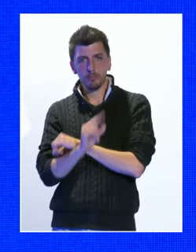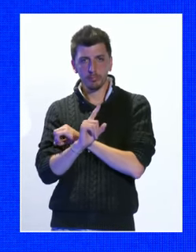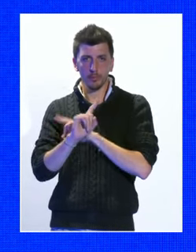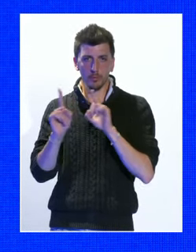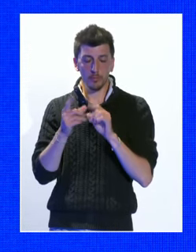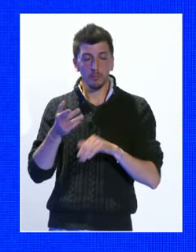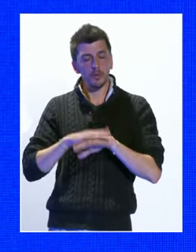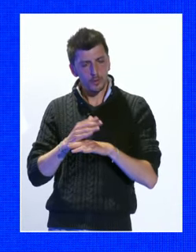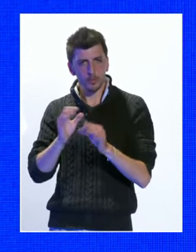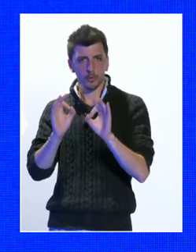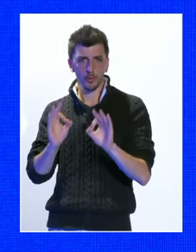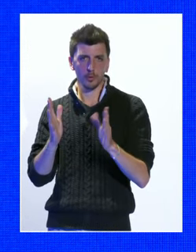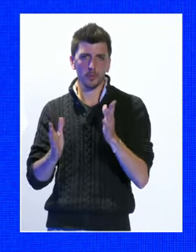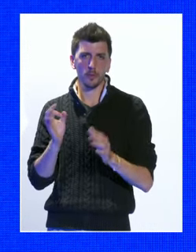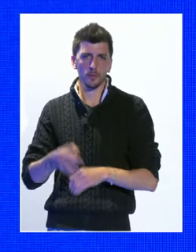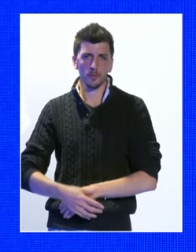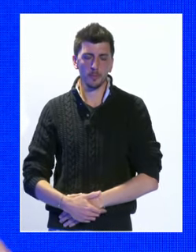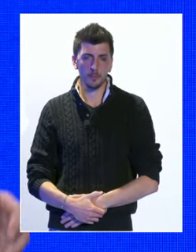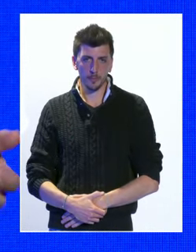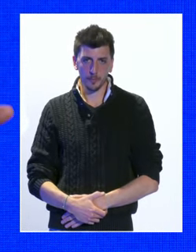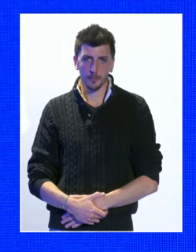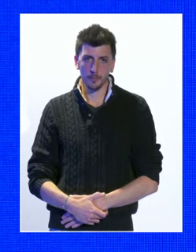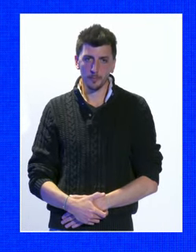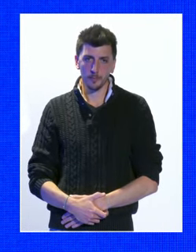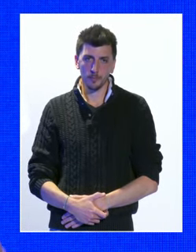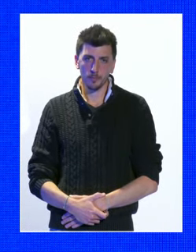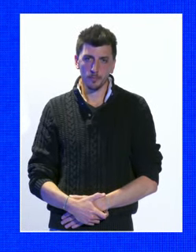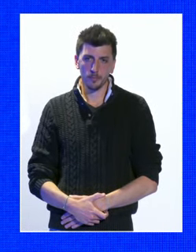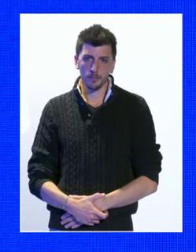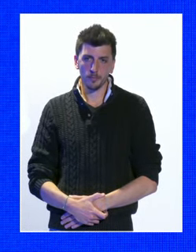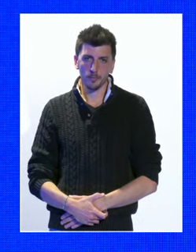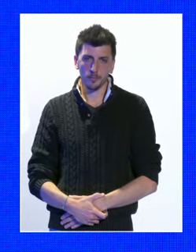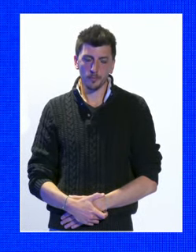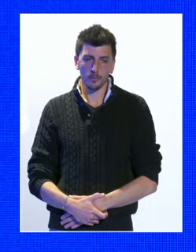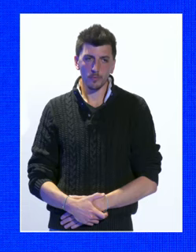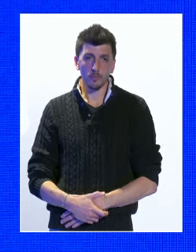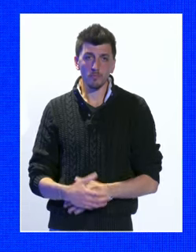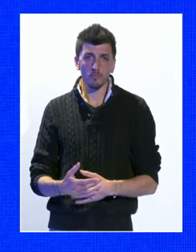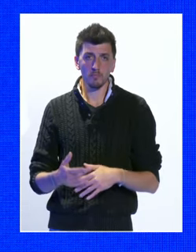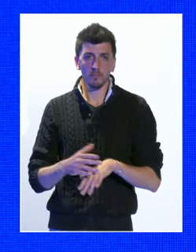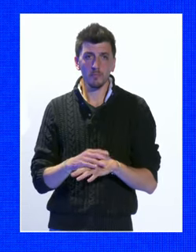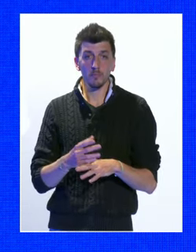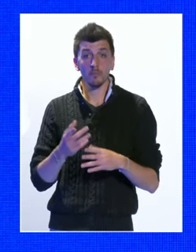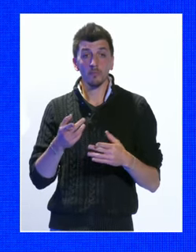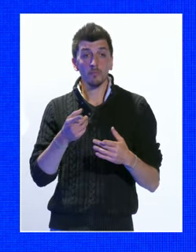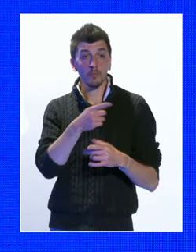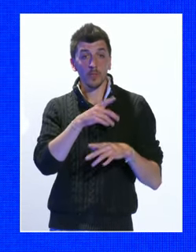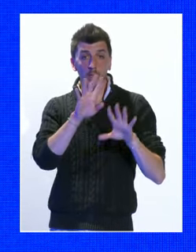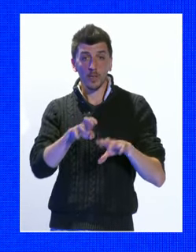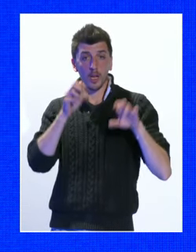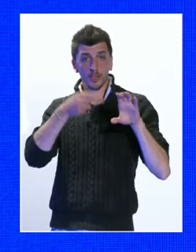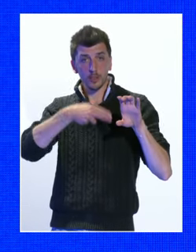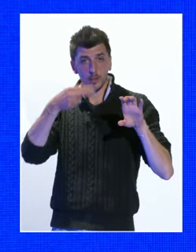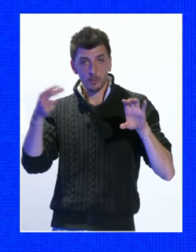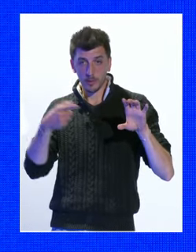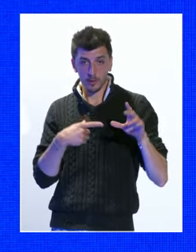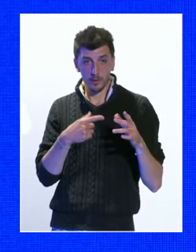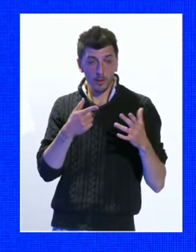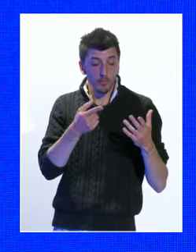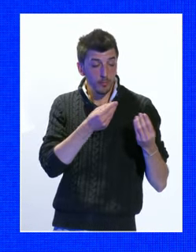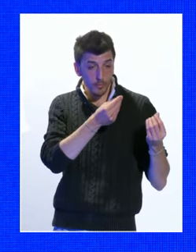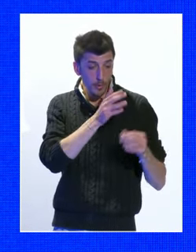seront justes. En tout cas, les sensibilités différentes de l'Assemblée nationale pourront y